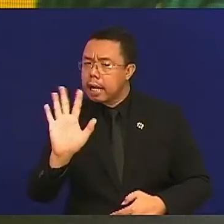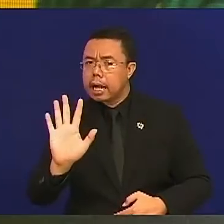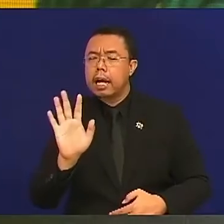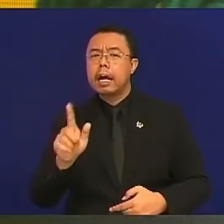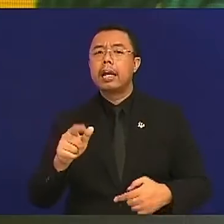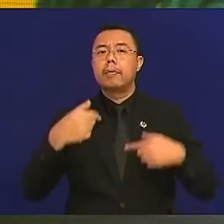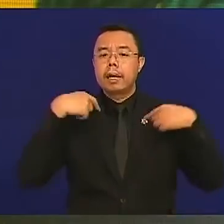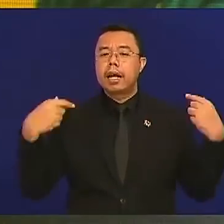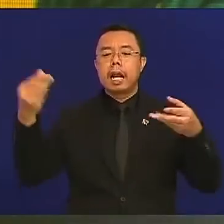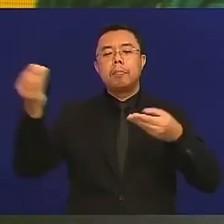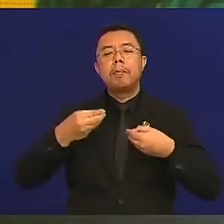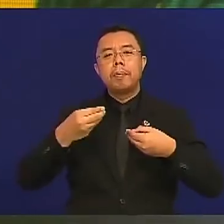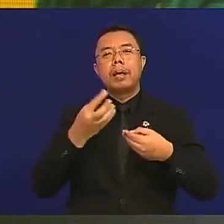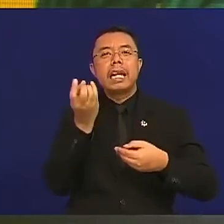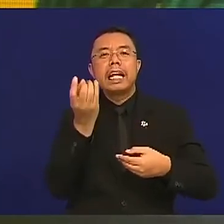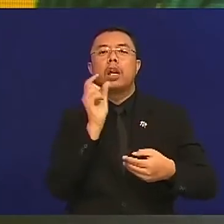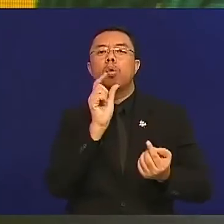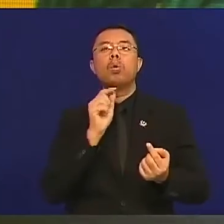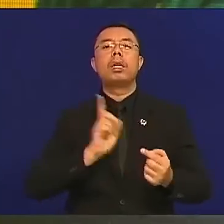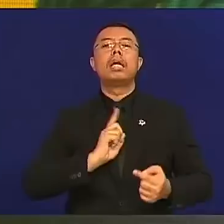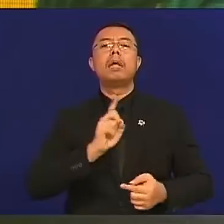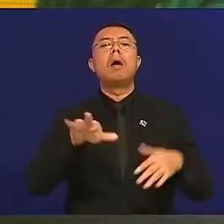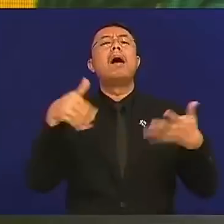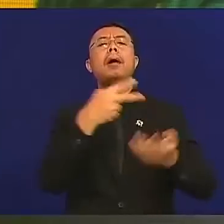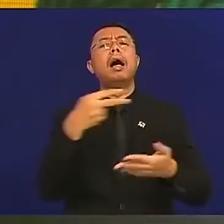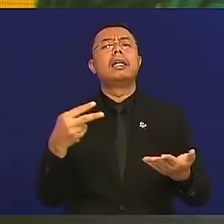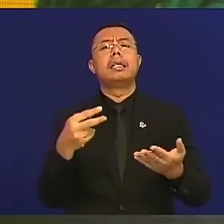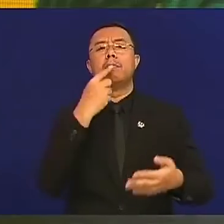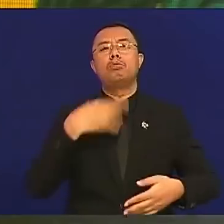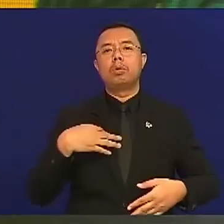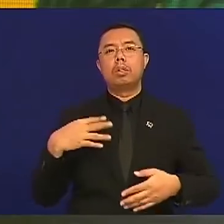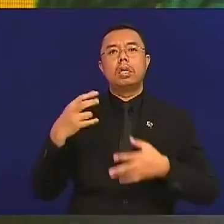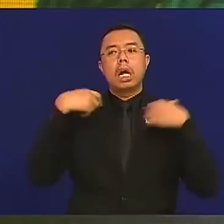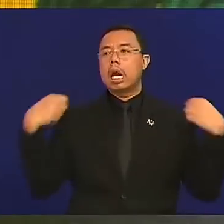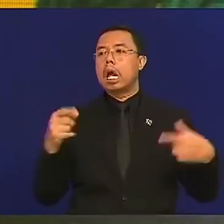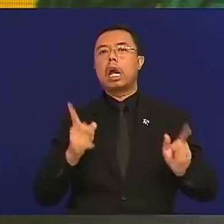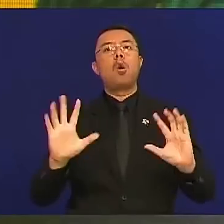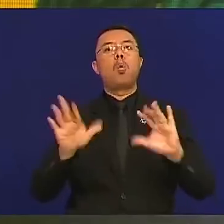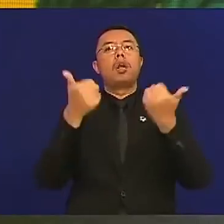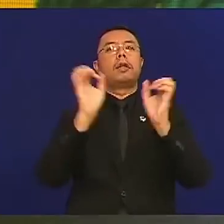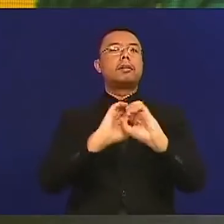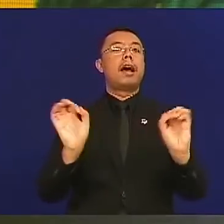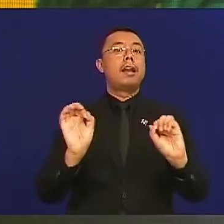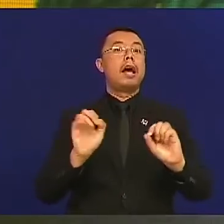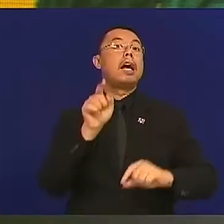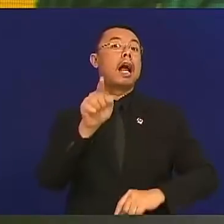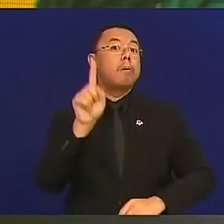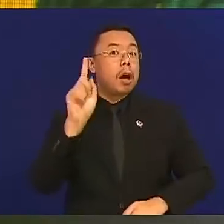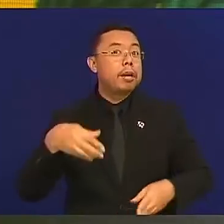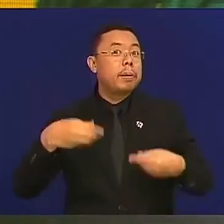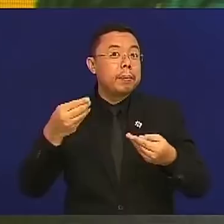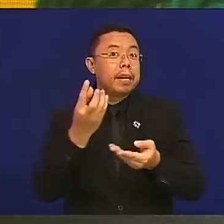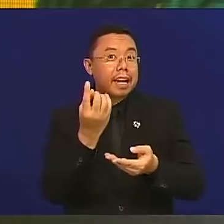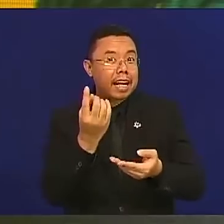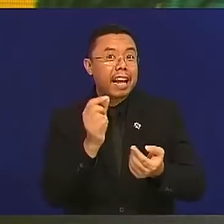sampai gelar memberi nilai atas dirimu. Apa artinya bergelar kalau tidak berkualitas? Tapi kamu yang memberi